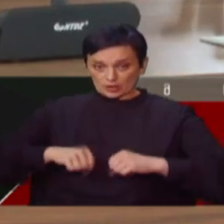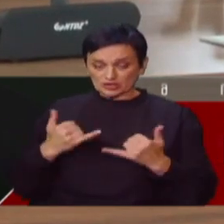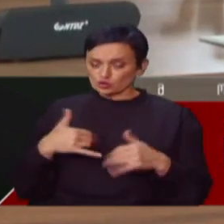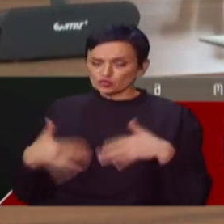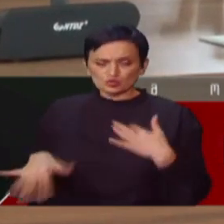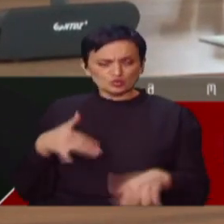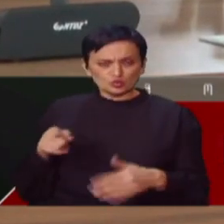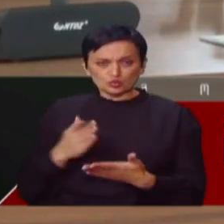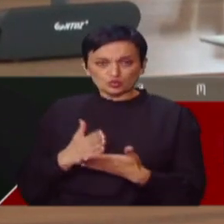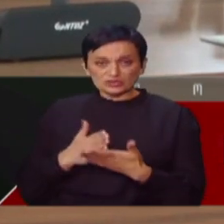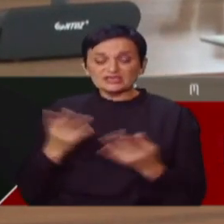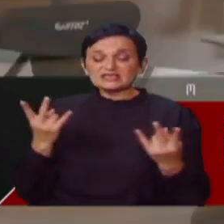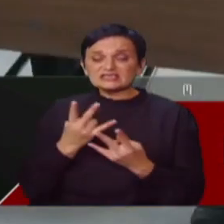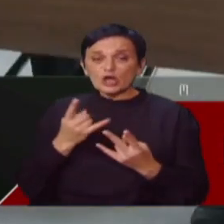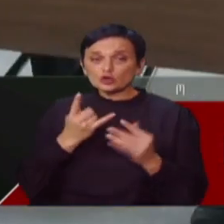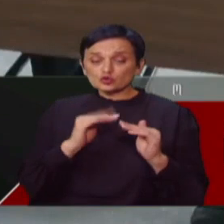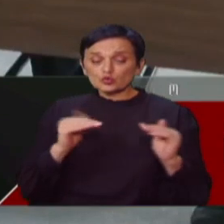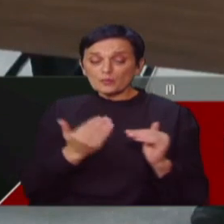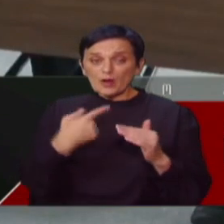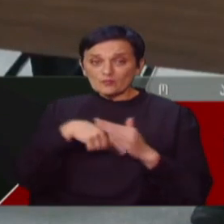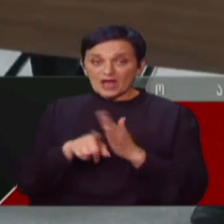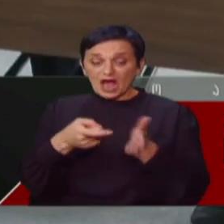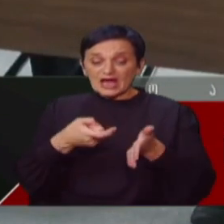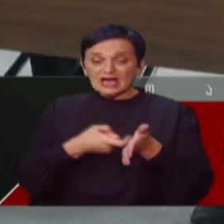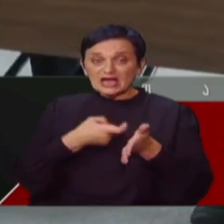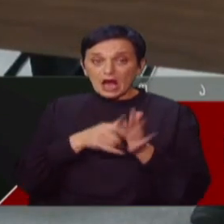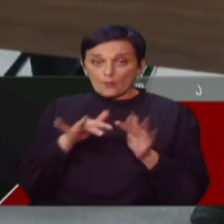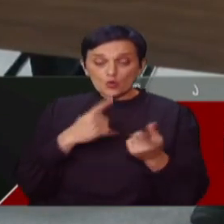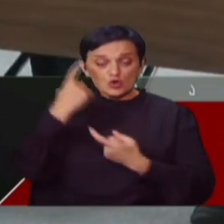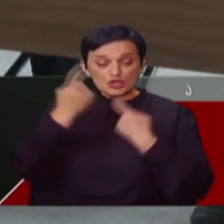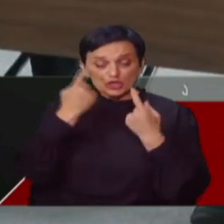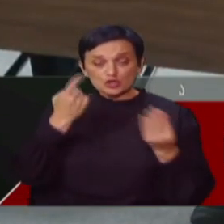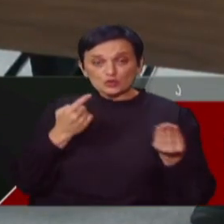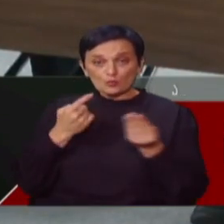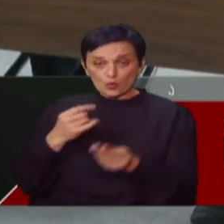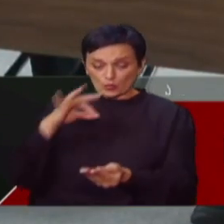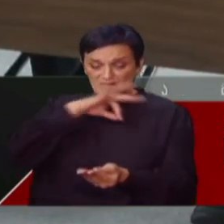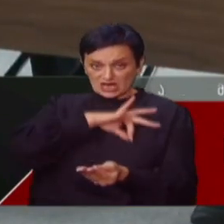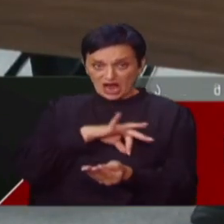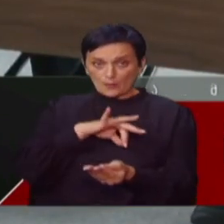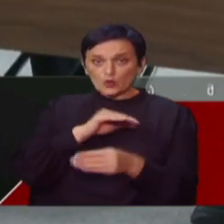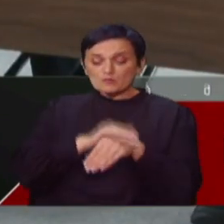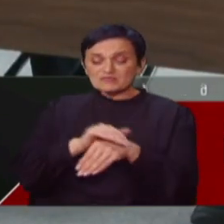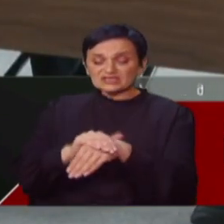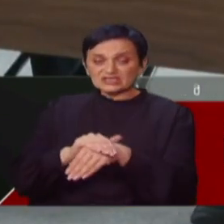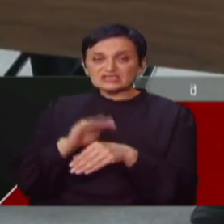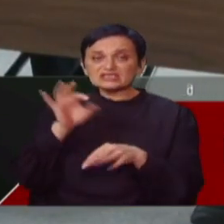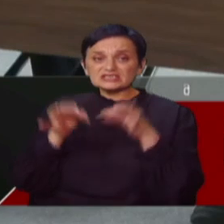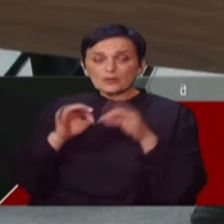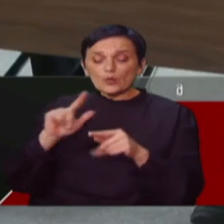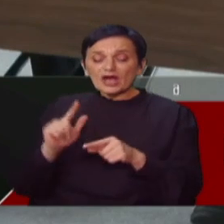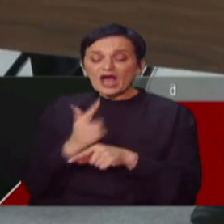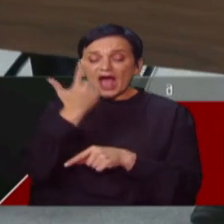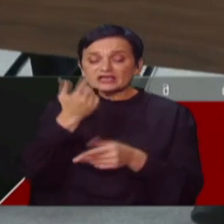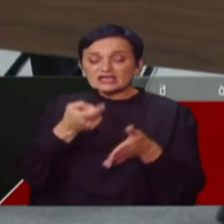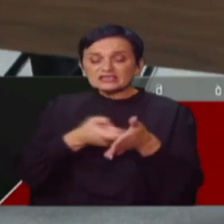სუსტია. კერძოდ საჭიროა ბავშვის მიერ გამოძიების ეტაპზე მიცემული ინფორმაცია გამოიყენებოდეს მტკიცებულებად სასამართლოში ხელახალი დაკითხვის